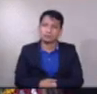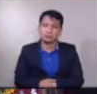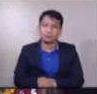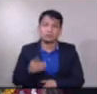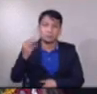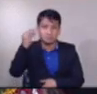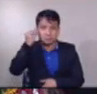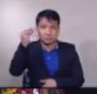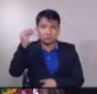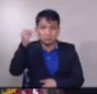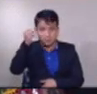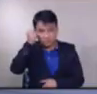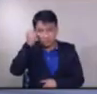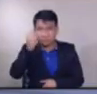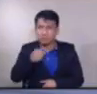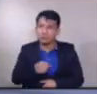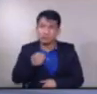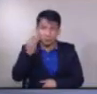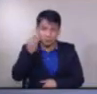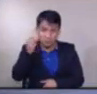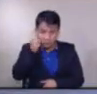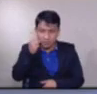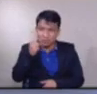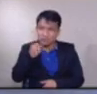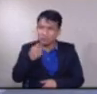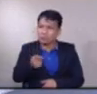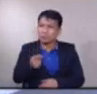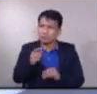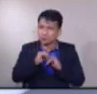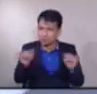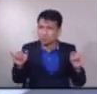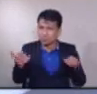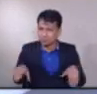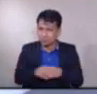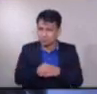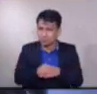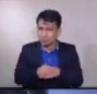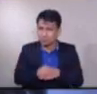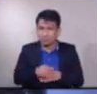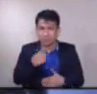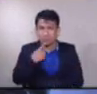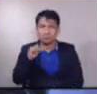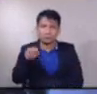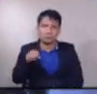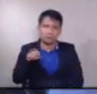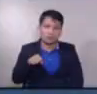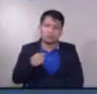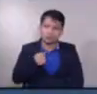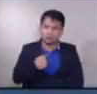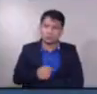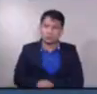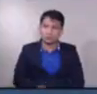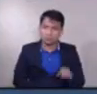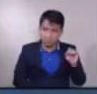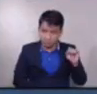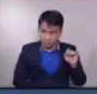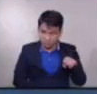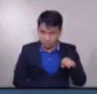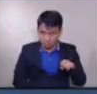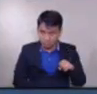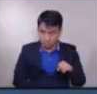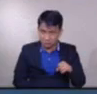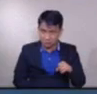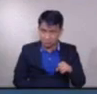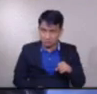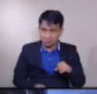Santiago. Payag ka ba o hindi sa same-sex marriage? Yes po. Payag ka ba o hindi sa